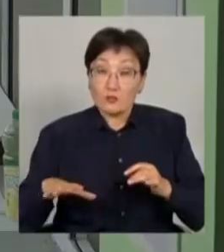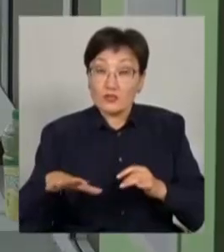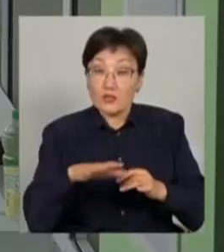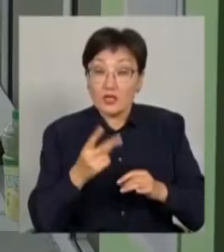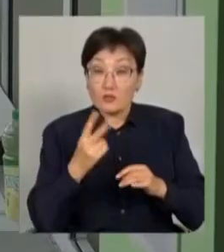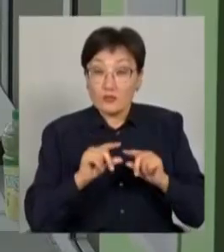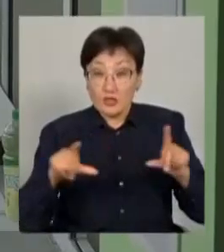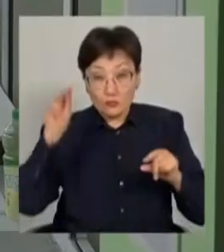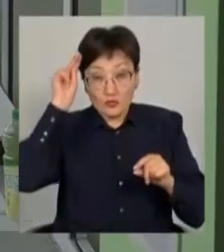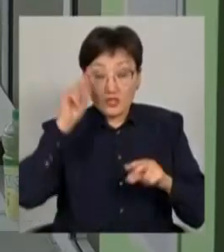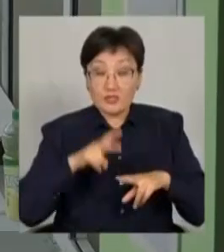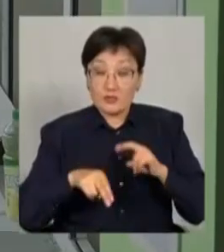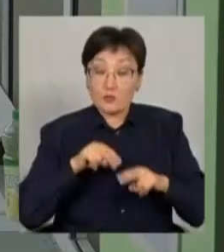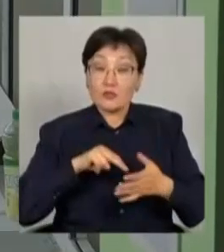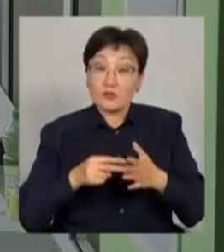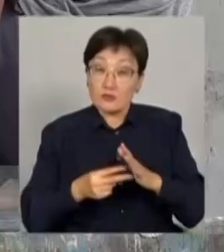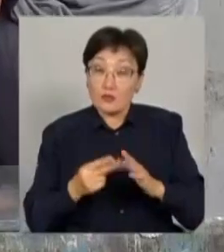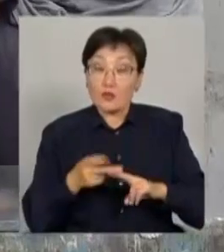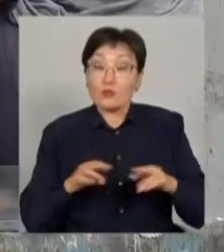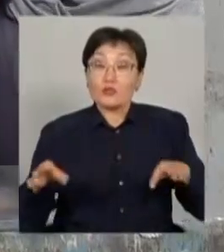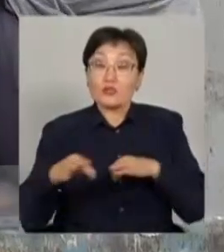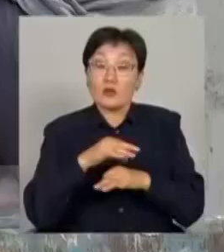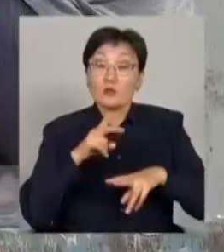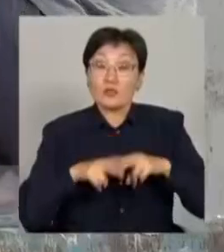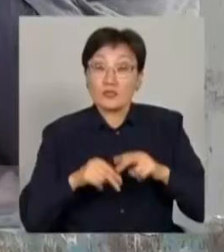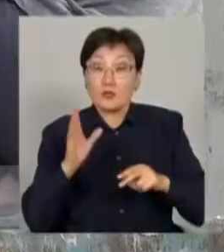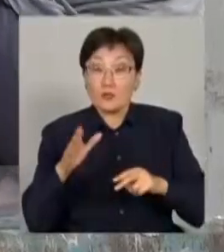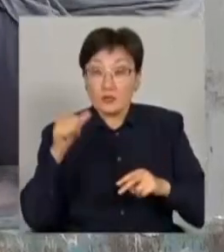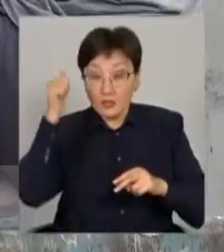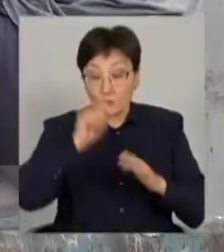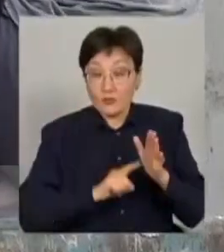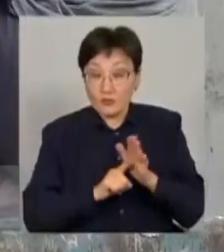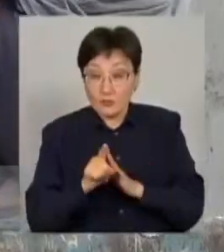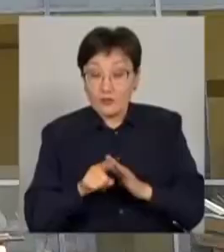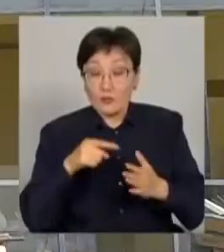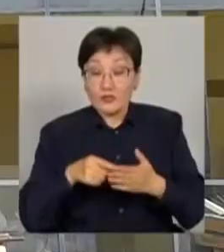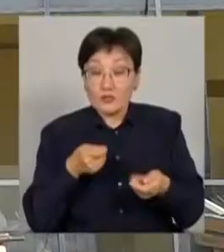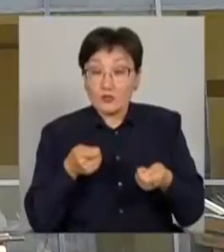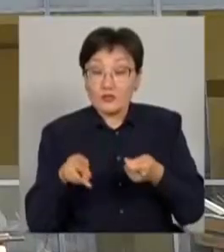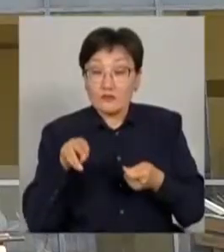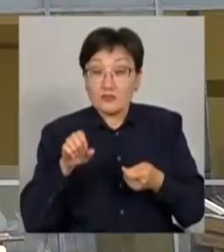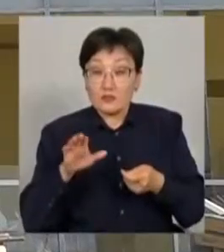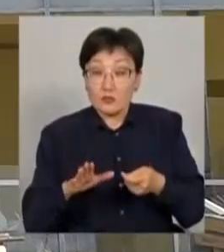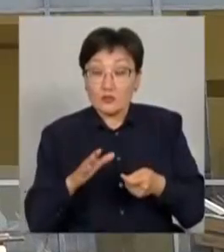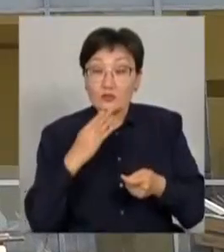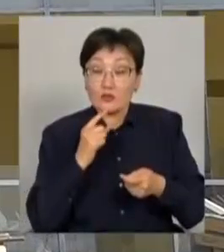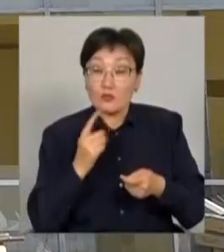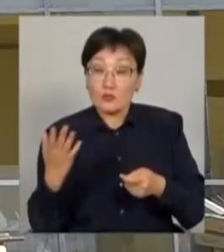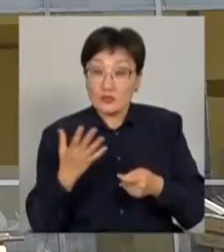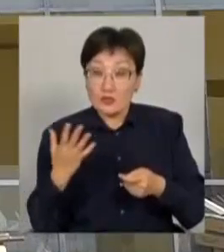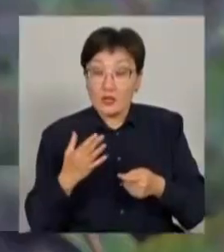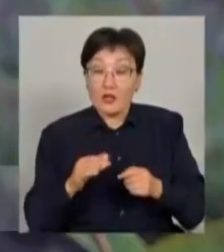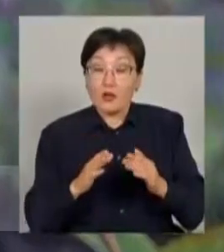2 білім беру нысаны бой көтермек. Бұл жобалардың құрылысы алдағы жылы басталмақ. Қала Ерболат Досаев өз